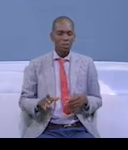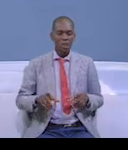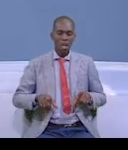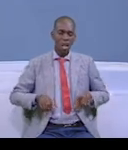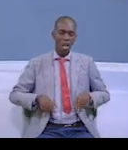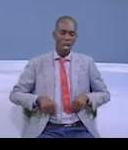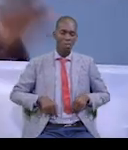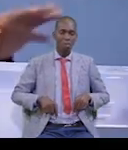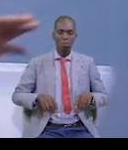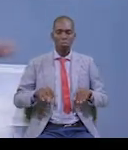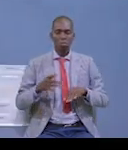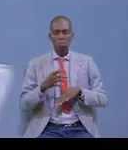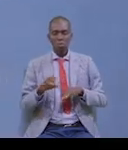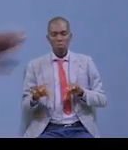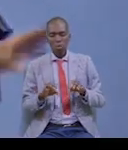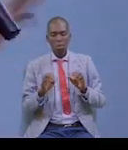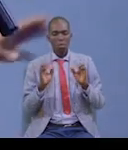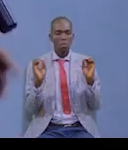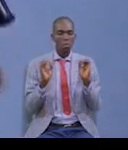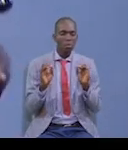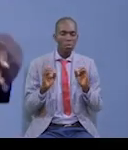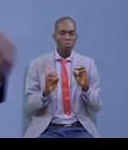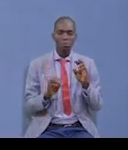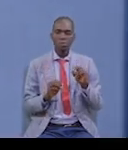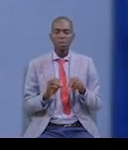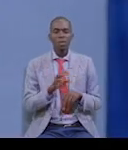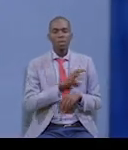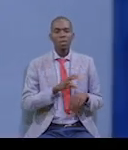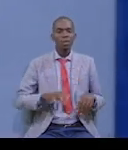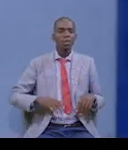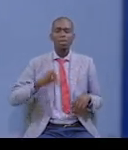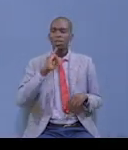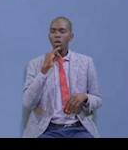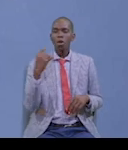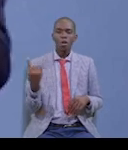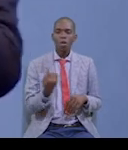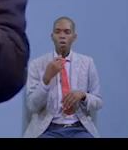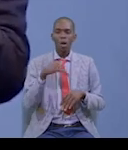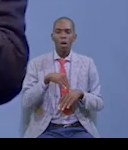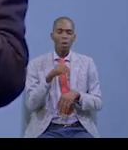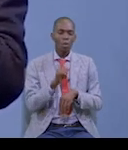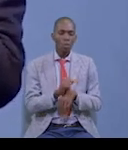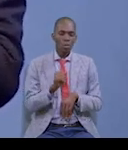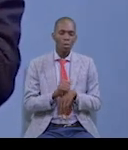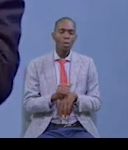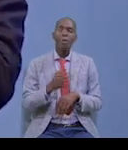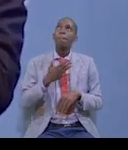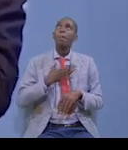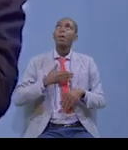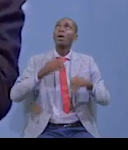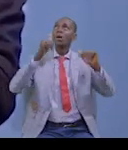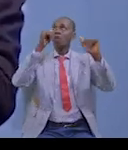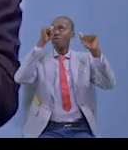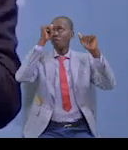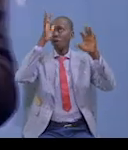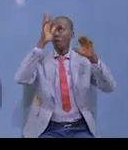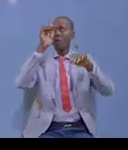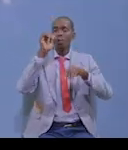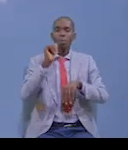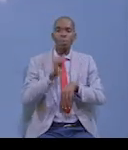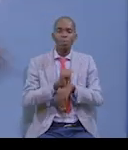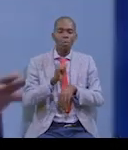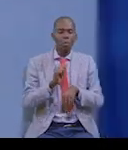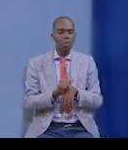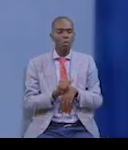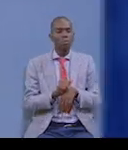ఎప్పుడు ఖాళీగా ఉండరు. Christ is always at work. క్రీస్తు ఎల్లప్పుడు పని చేస్తుంటారు. My father walketh